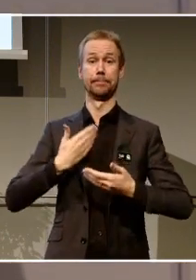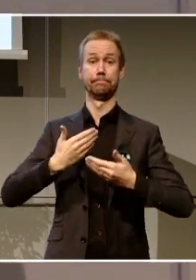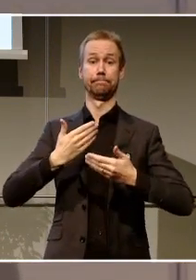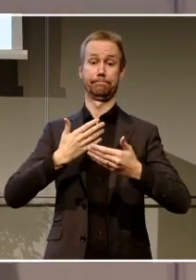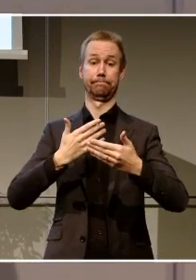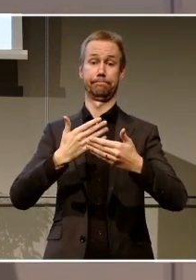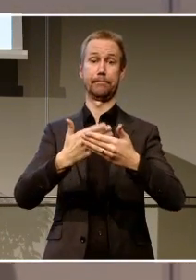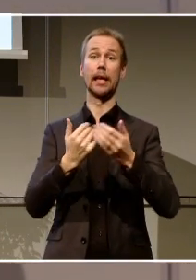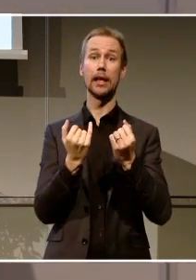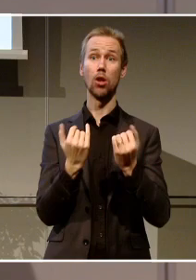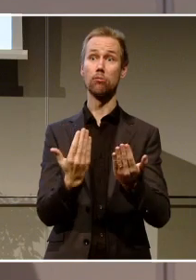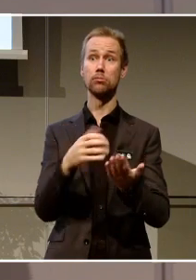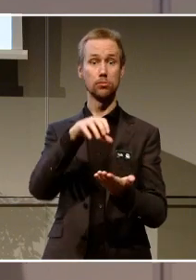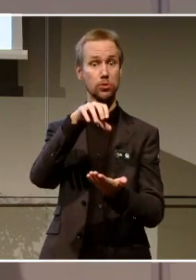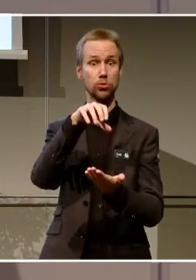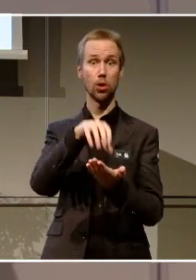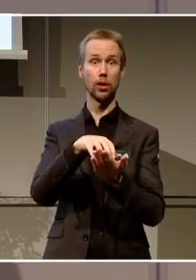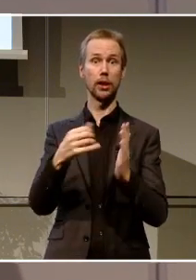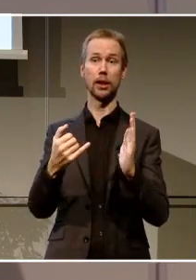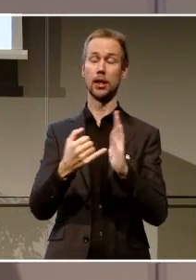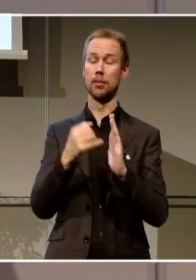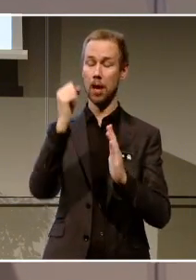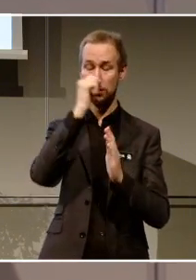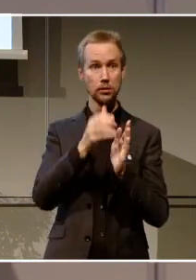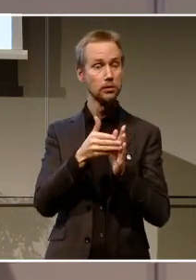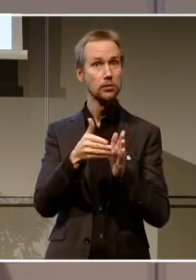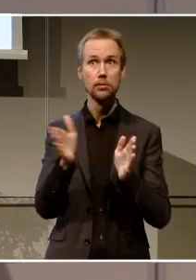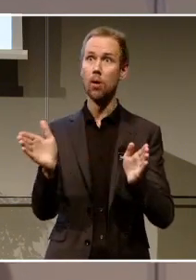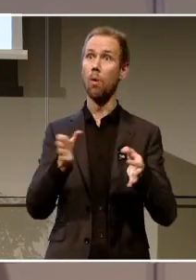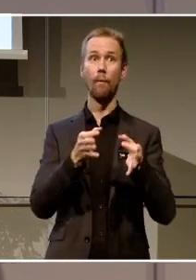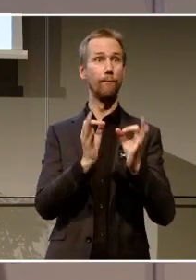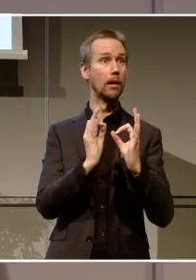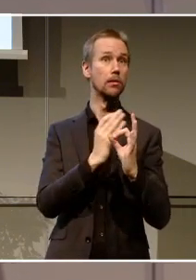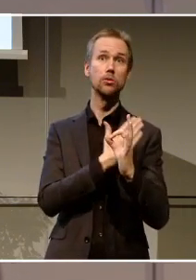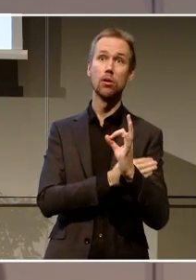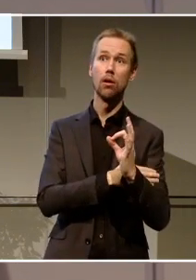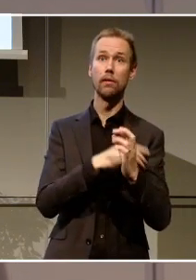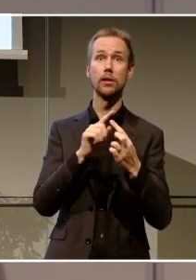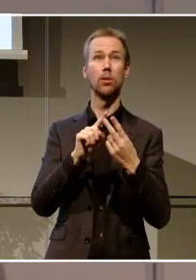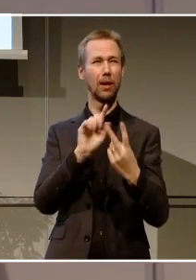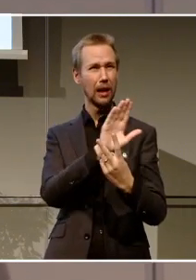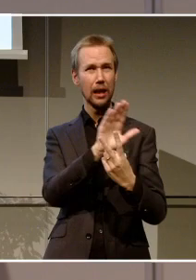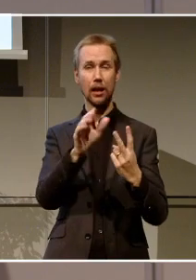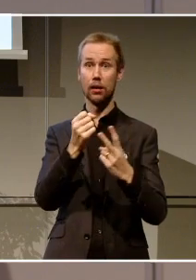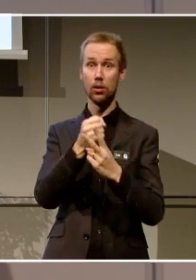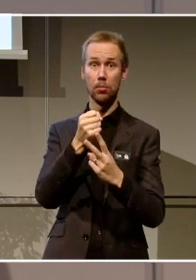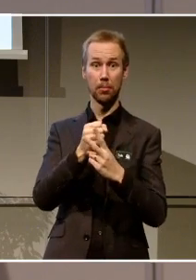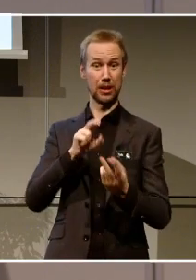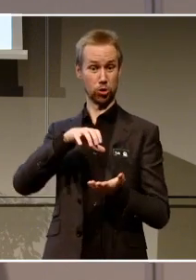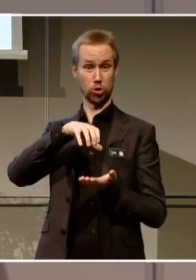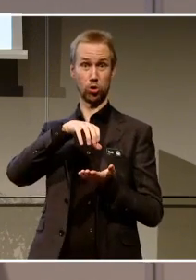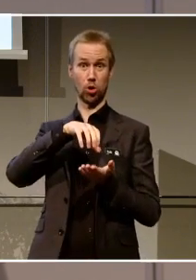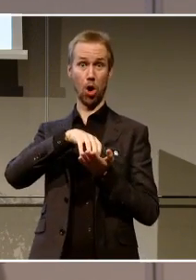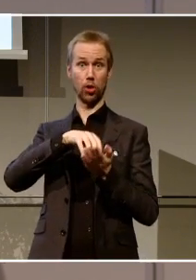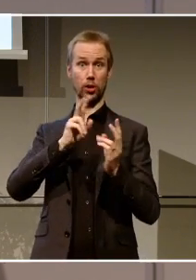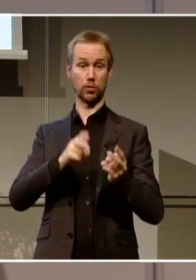mycket mer. Mycket av det som är offentlig service och som ni jobbar i är inte direkt finansierat av staten. Ni kan jobba